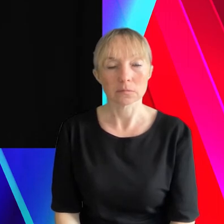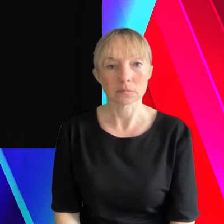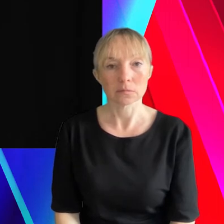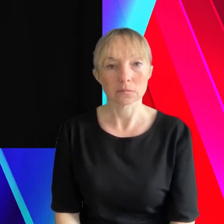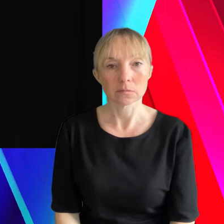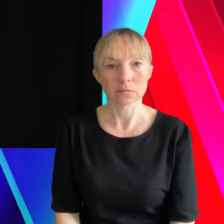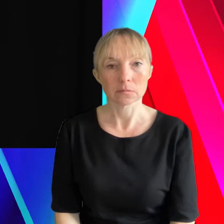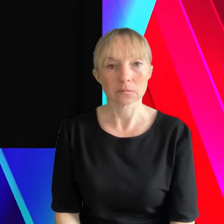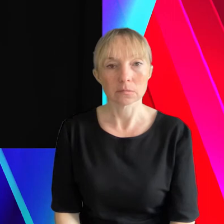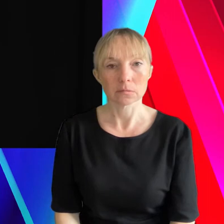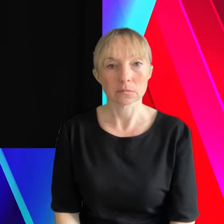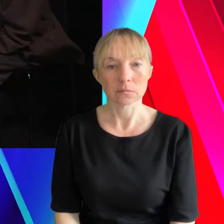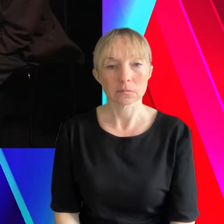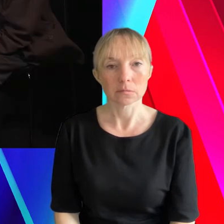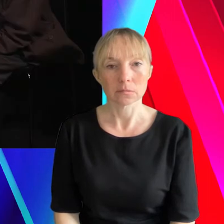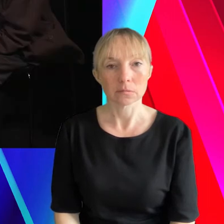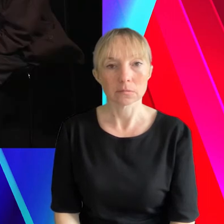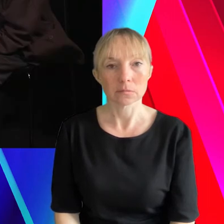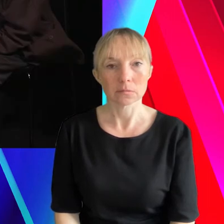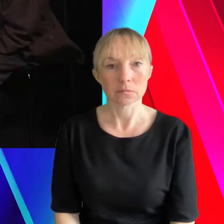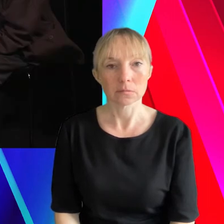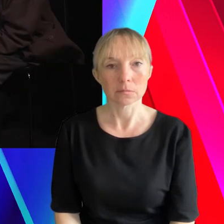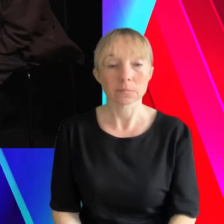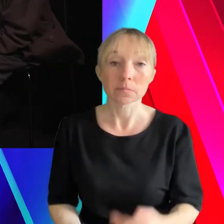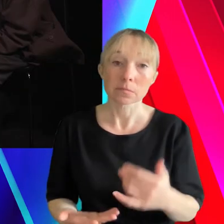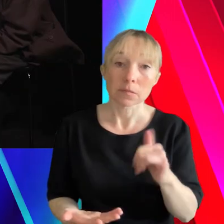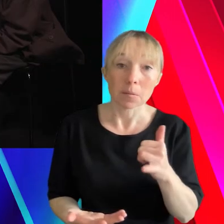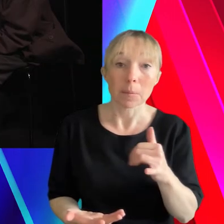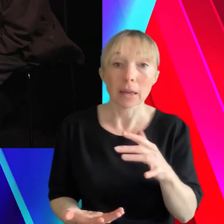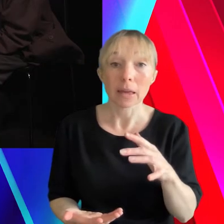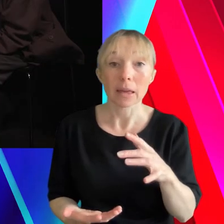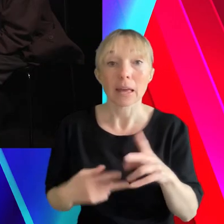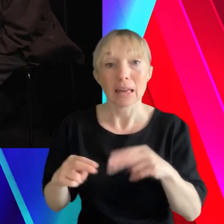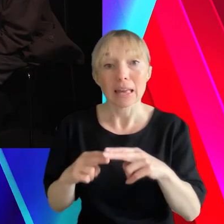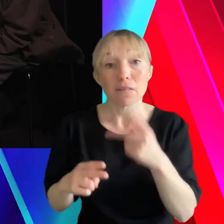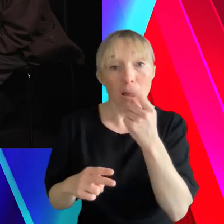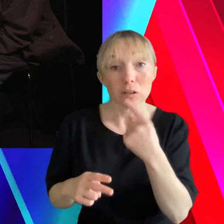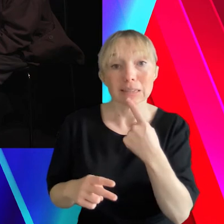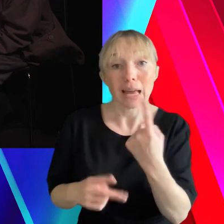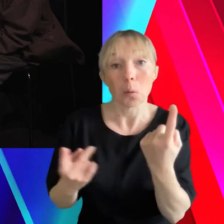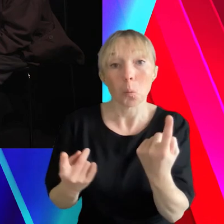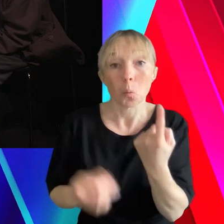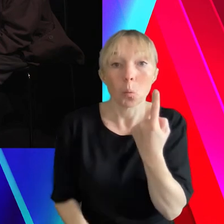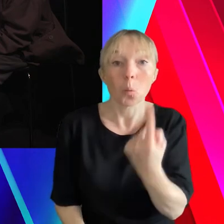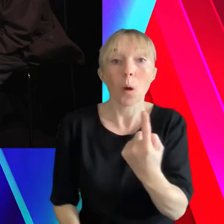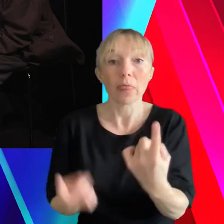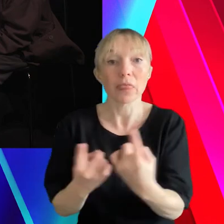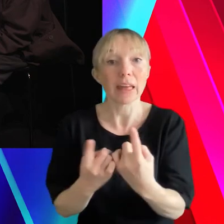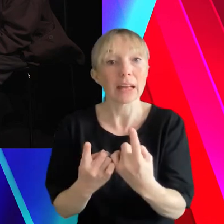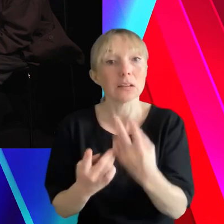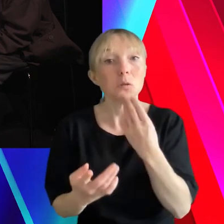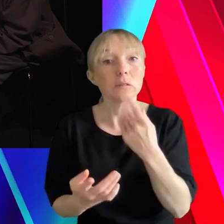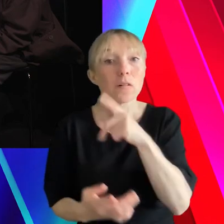نوع فیلم نزدیک میکنه به اون الگو. Maybe if I'm supposed to say one thing that would be useful for people who want to learn about the